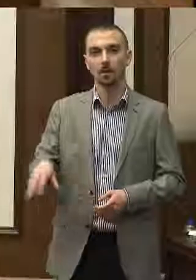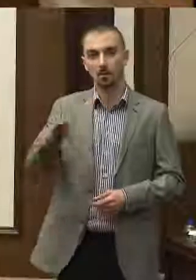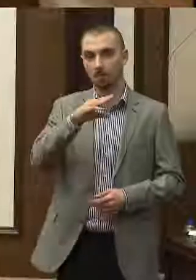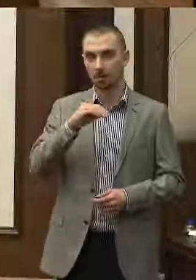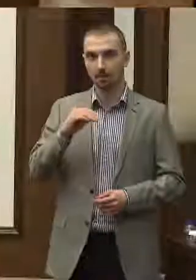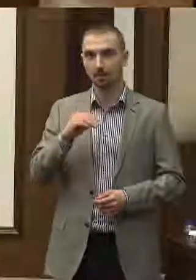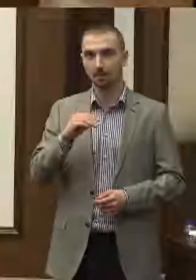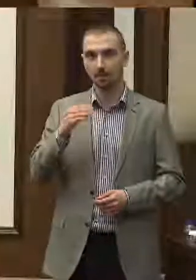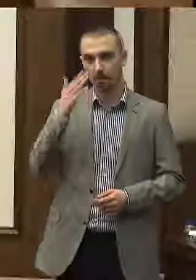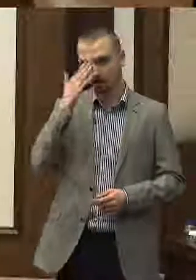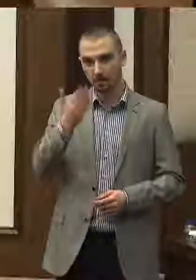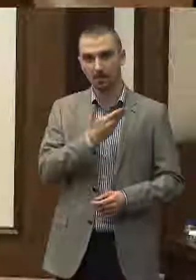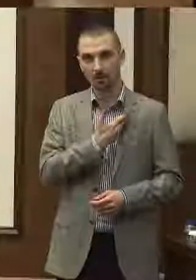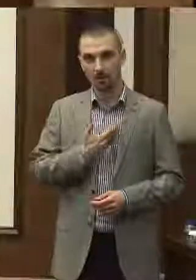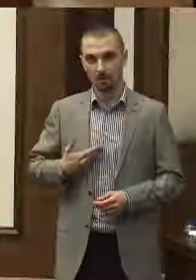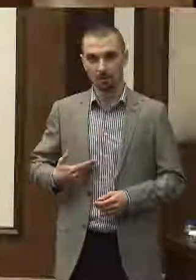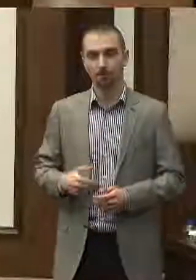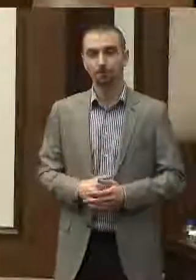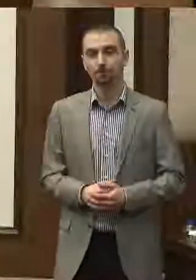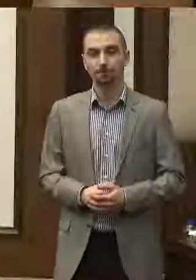Hepinize saygılar sunuyorum.